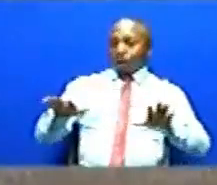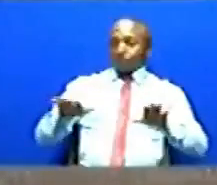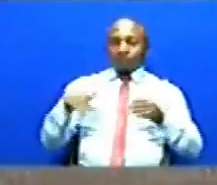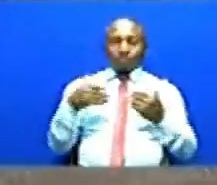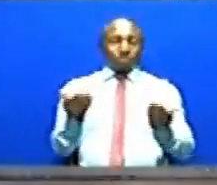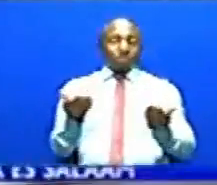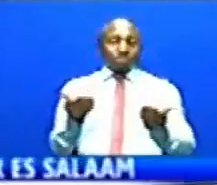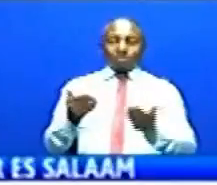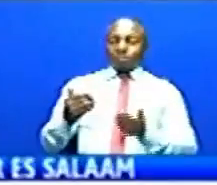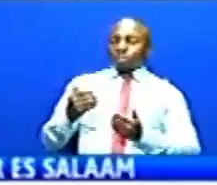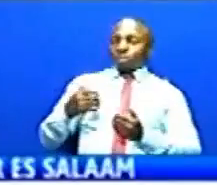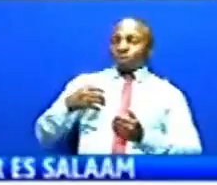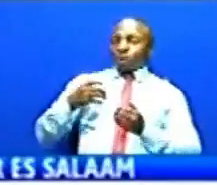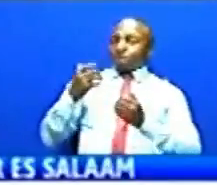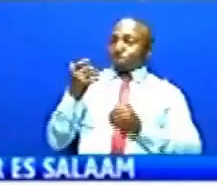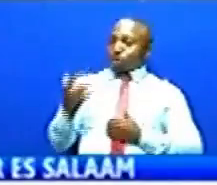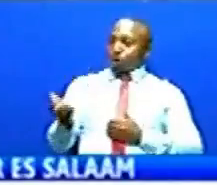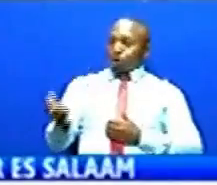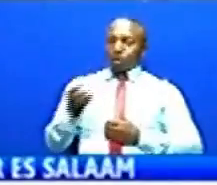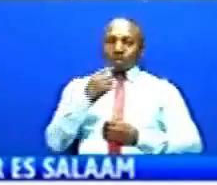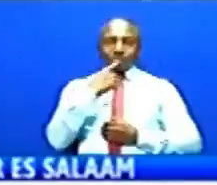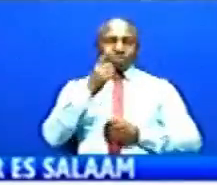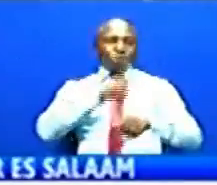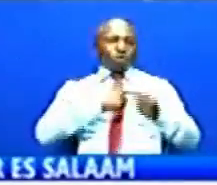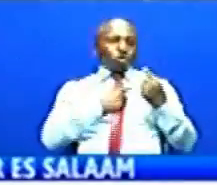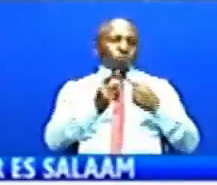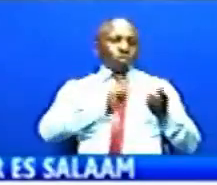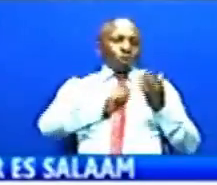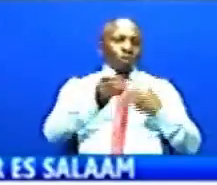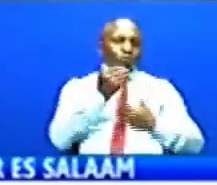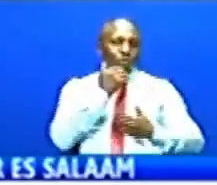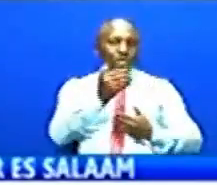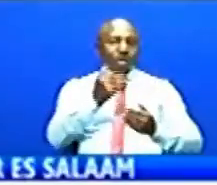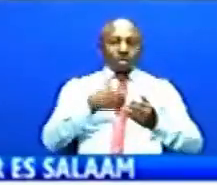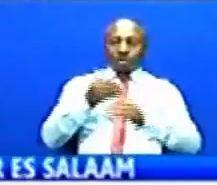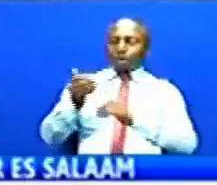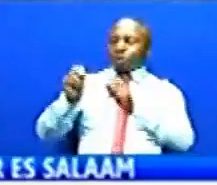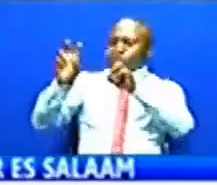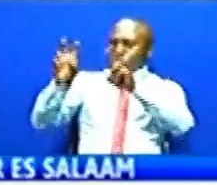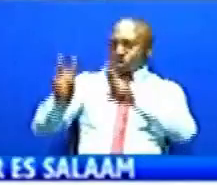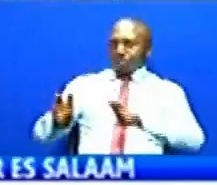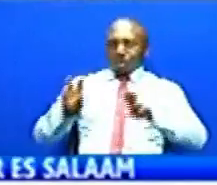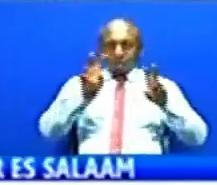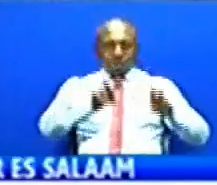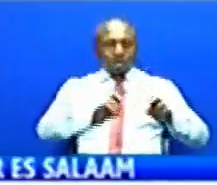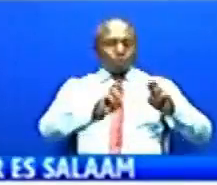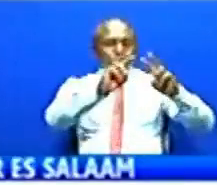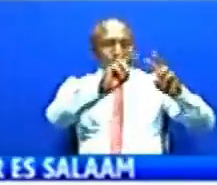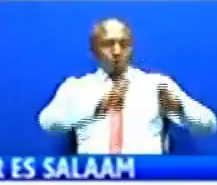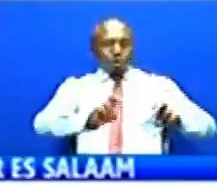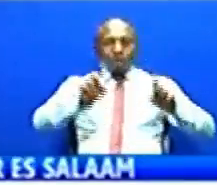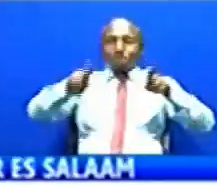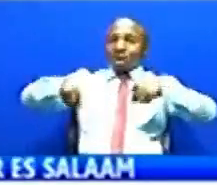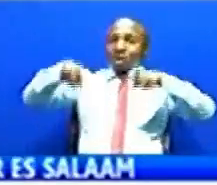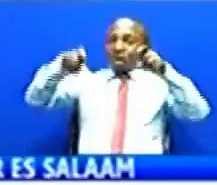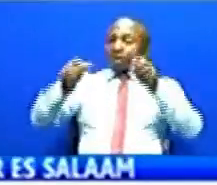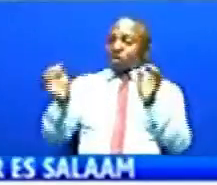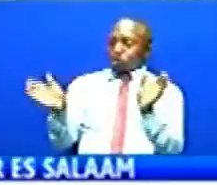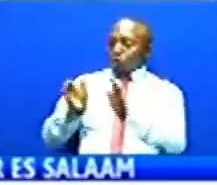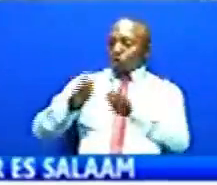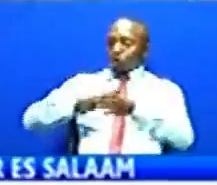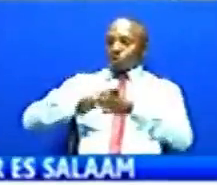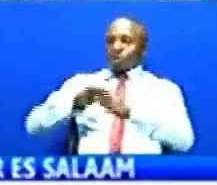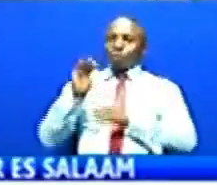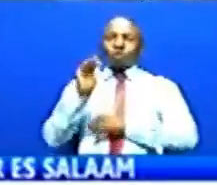amesema hayo wakati akizungumza na waandishi wa habari mara baada ya kutembelea na kuikagua bandari ndogo inayotumiwa na